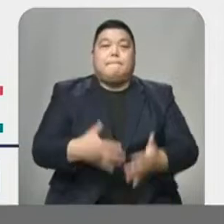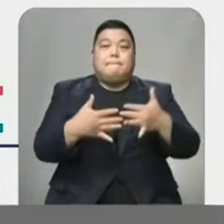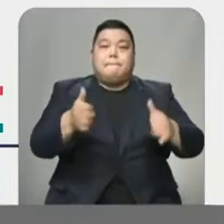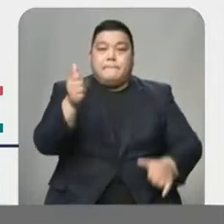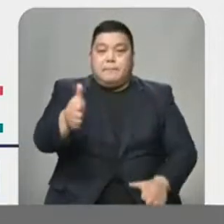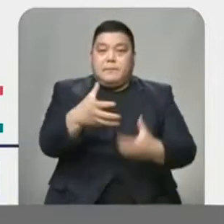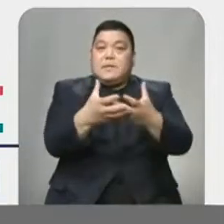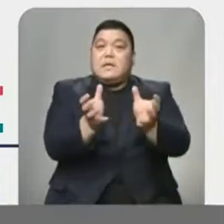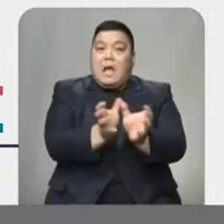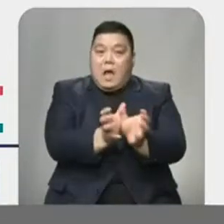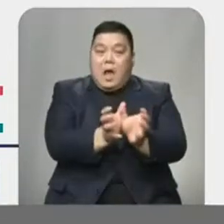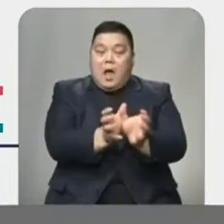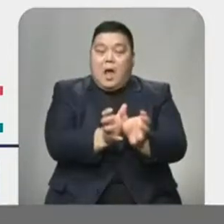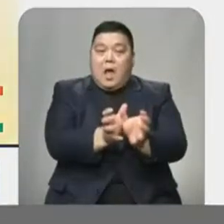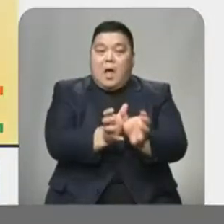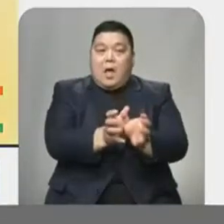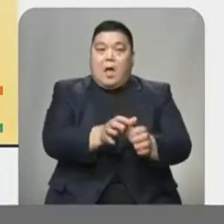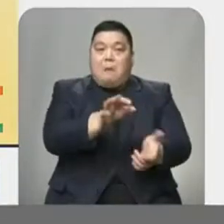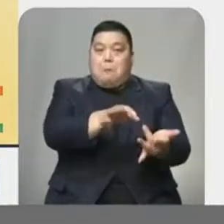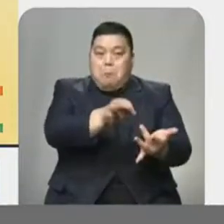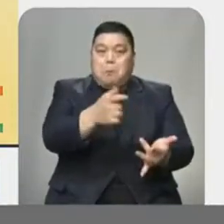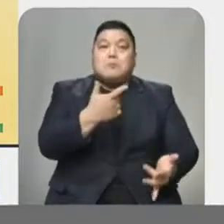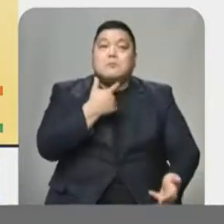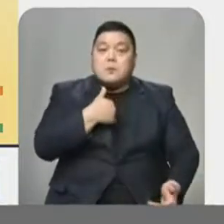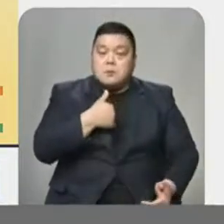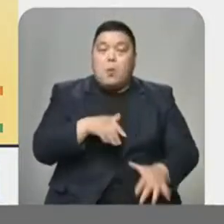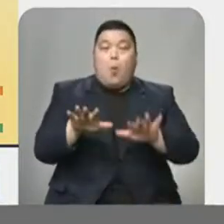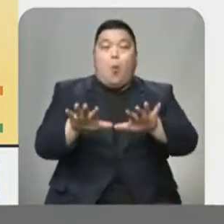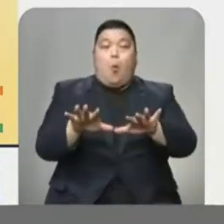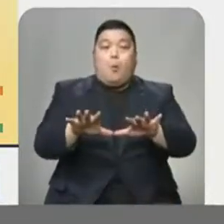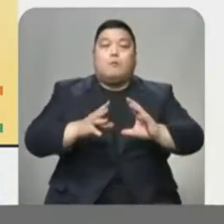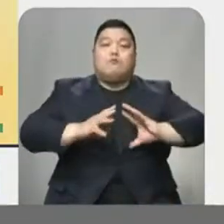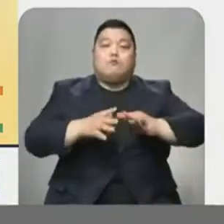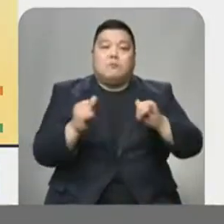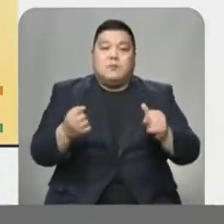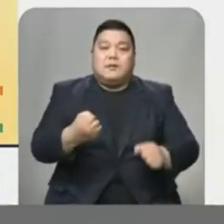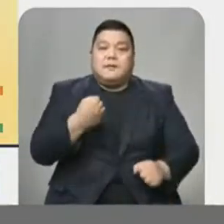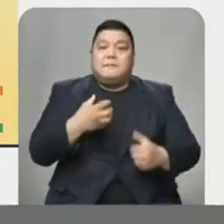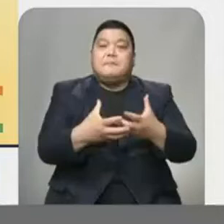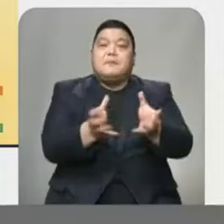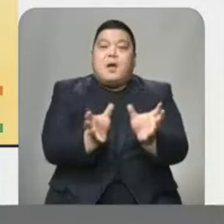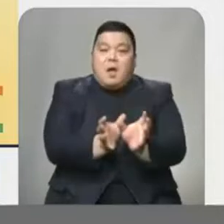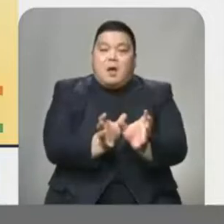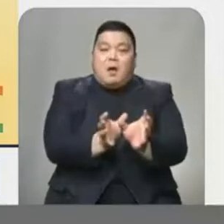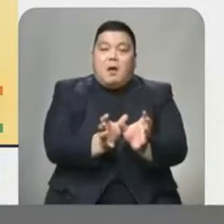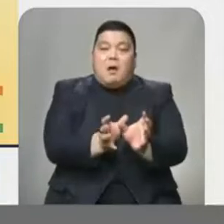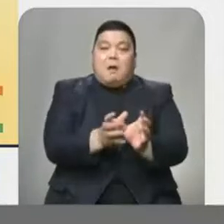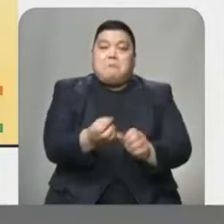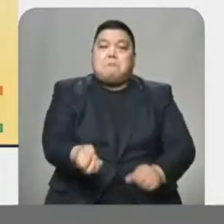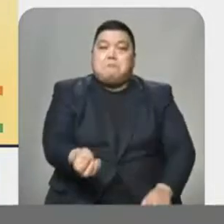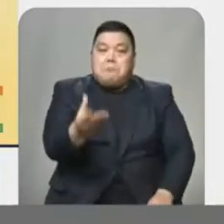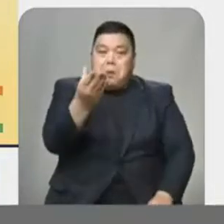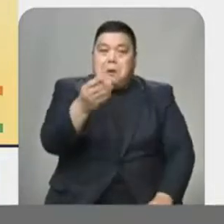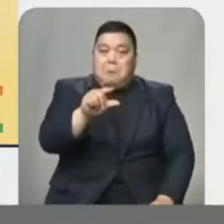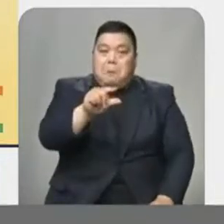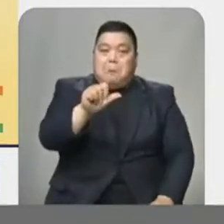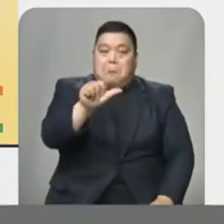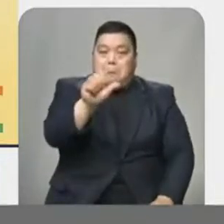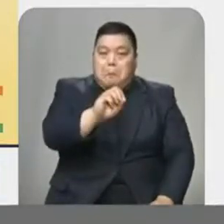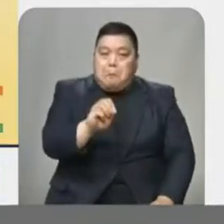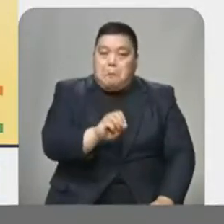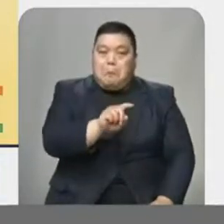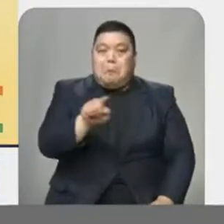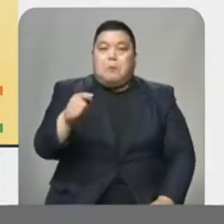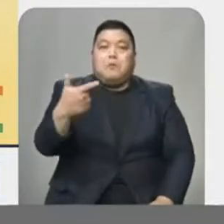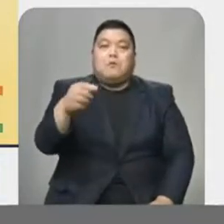차로 자유 한국땅을 이겼습니다 하지만 이번엔 국민의 힘 이 두 지역에서 각각 5% 에서 6% 정도